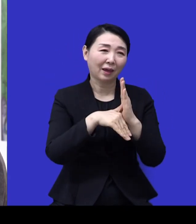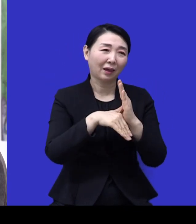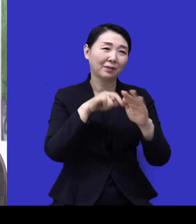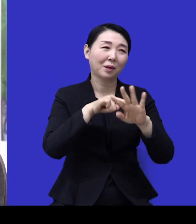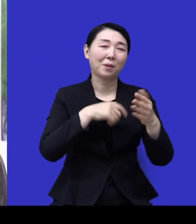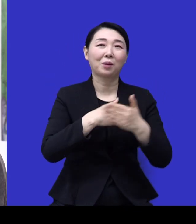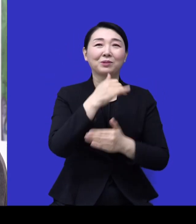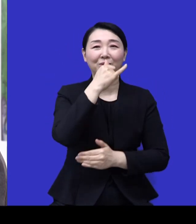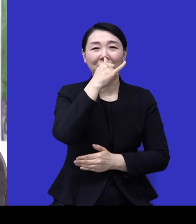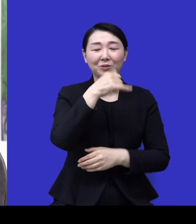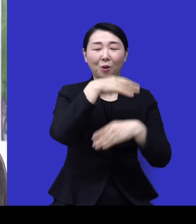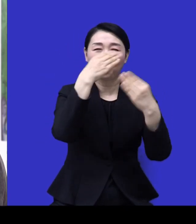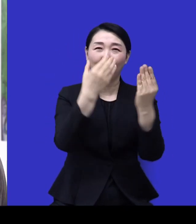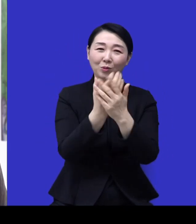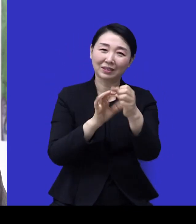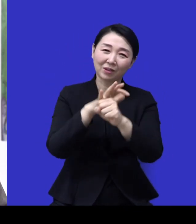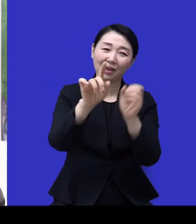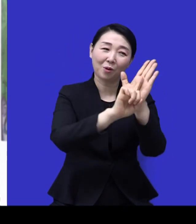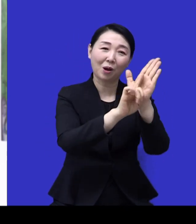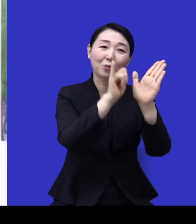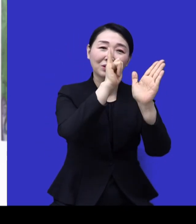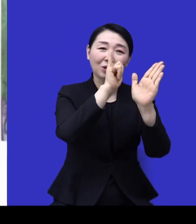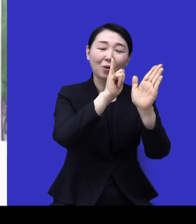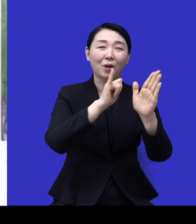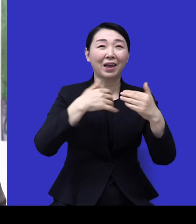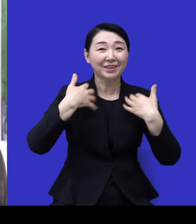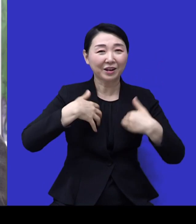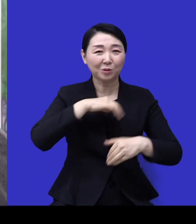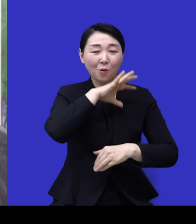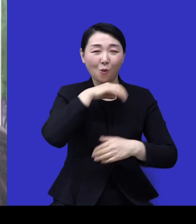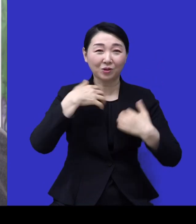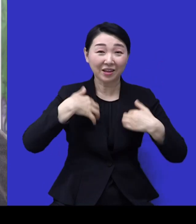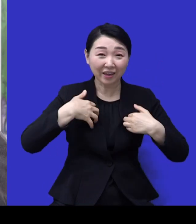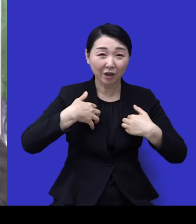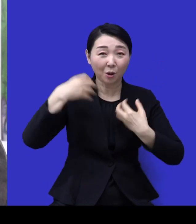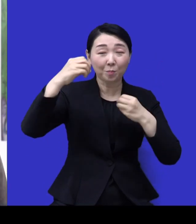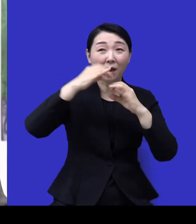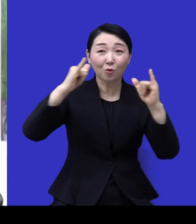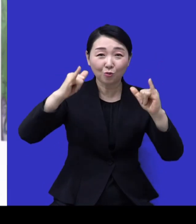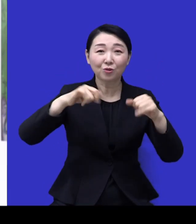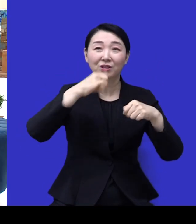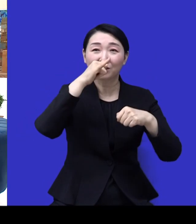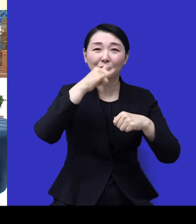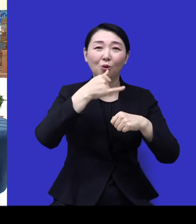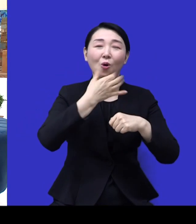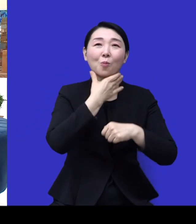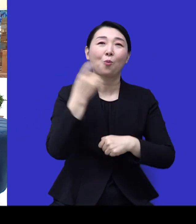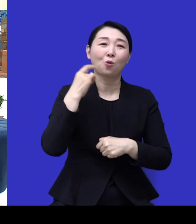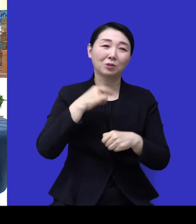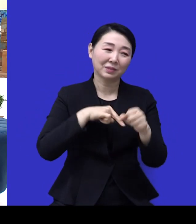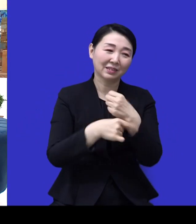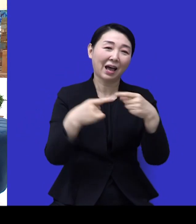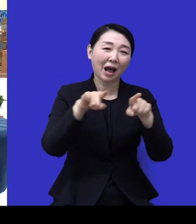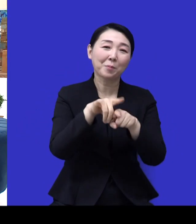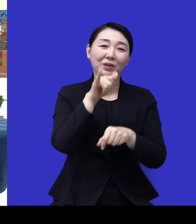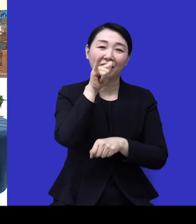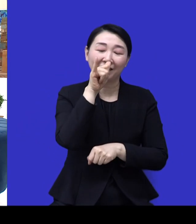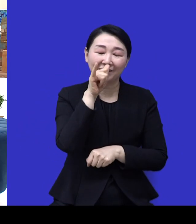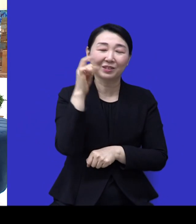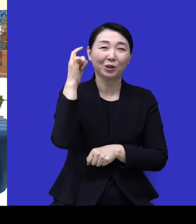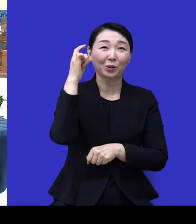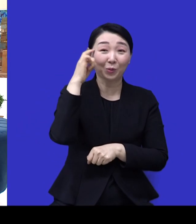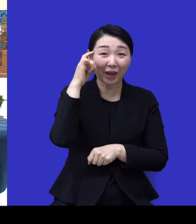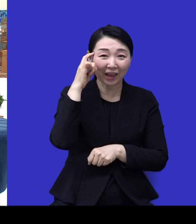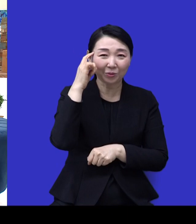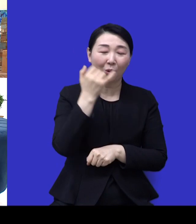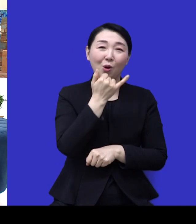전 세계 광고판에 뭐 예를 들어서 오징어 게임에 출연했던 많은 배우들 중에 또 복음의 뜻을 같이 할 분들이 뭐 프랑크푸르트 역에 걸려